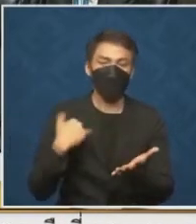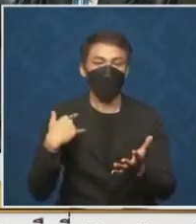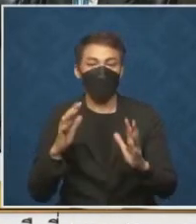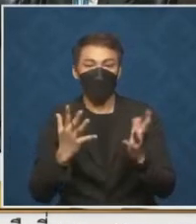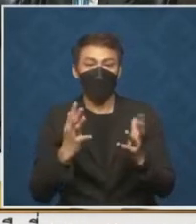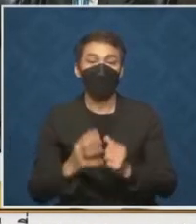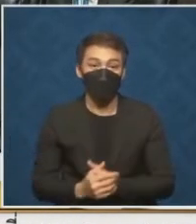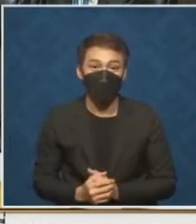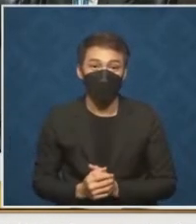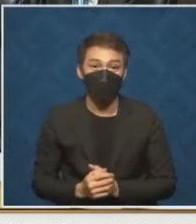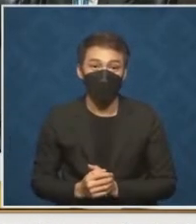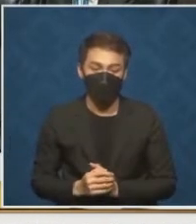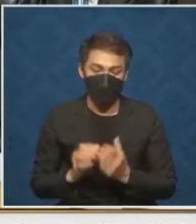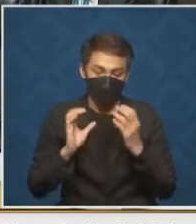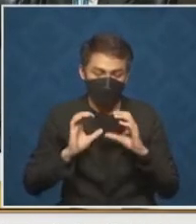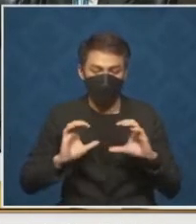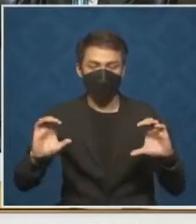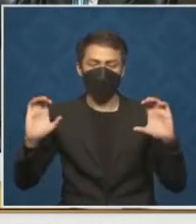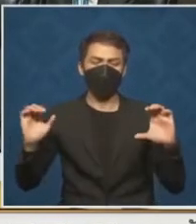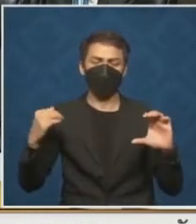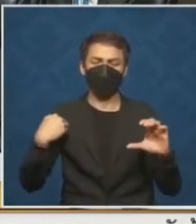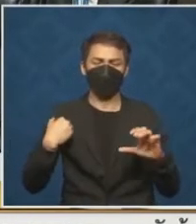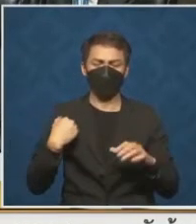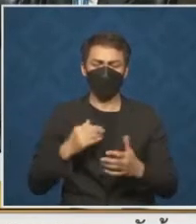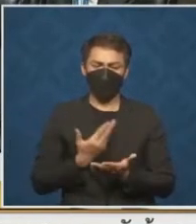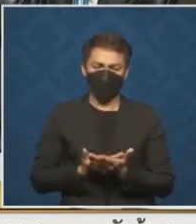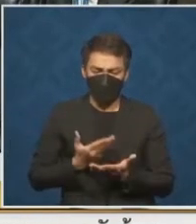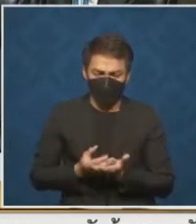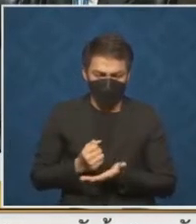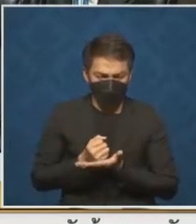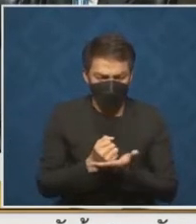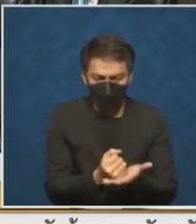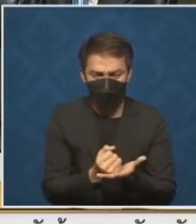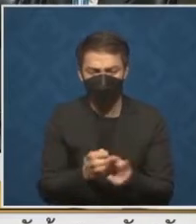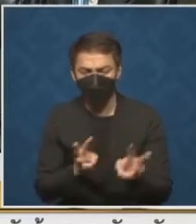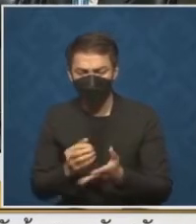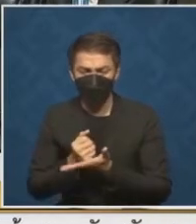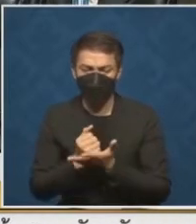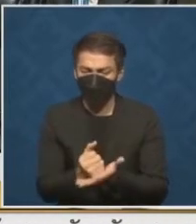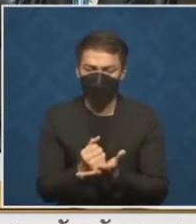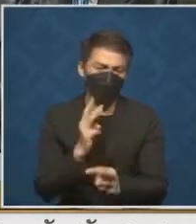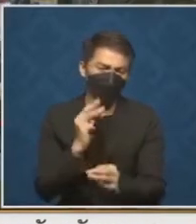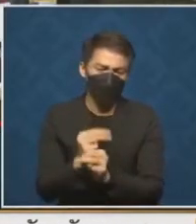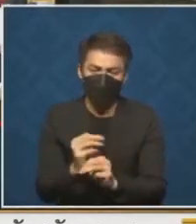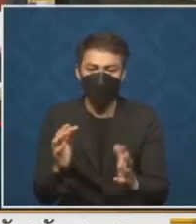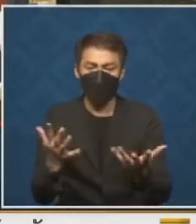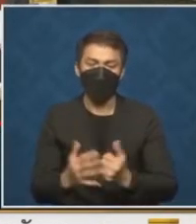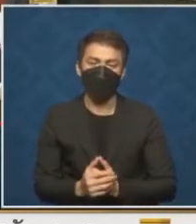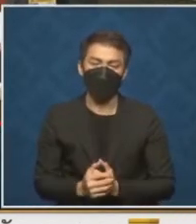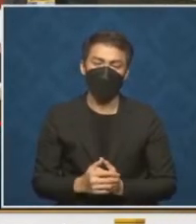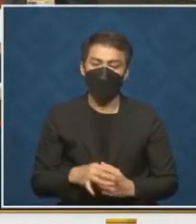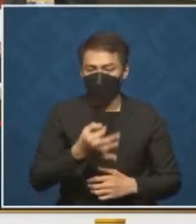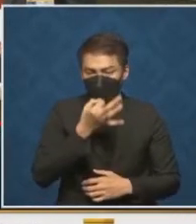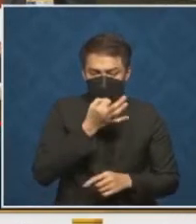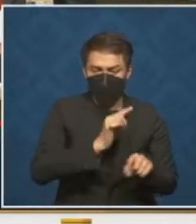สมประชาชนทุกสาขาอาชีพได้รับความเดือดร้อนอย่างถ้วนหน้ามี